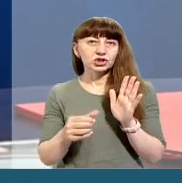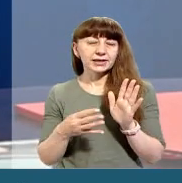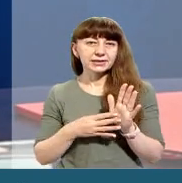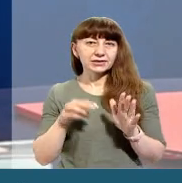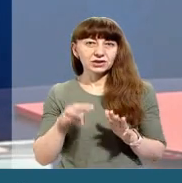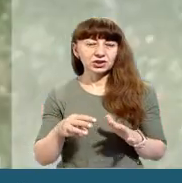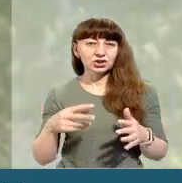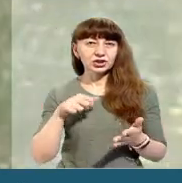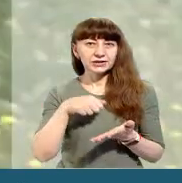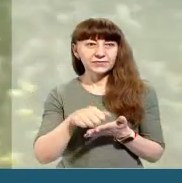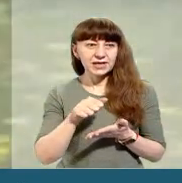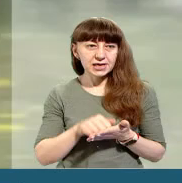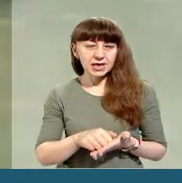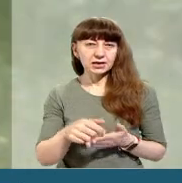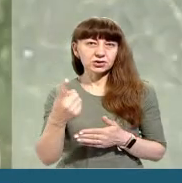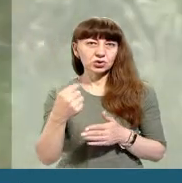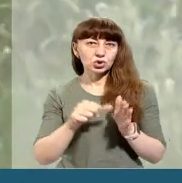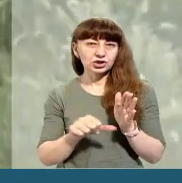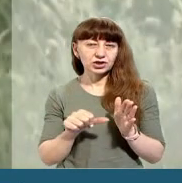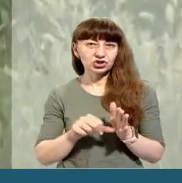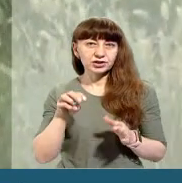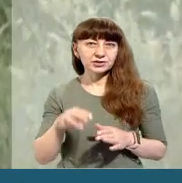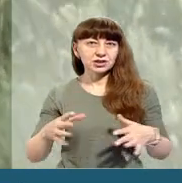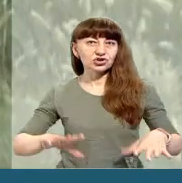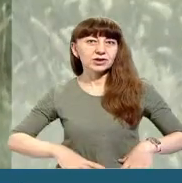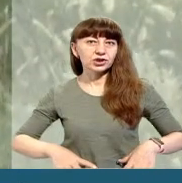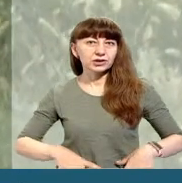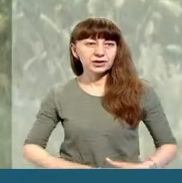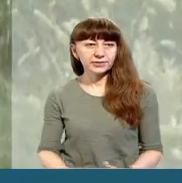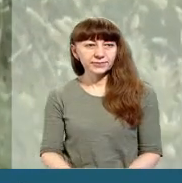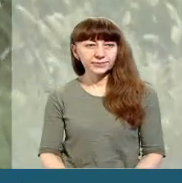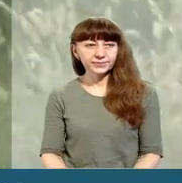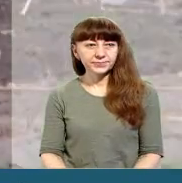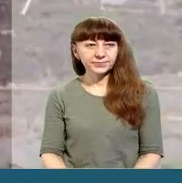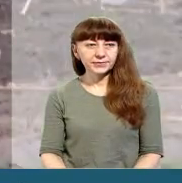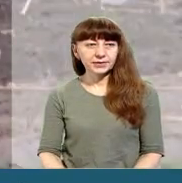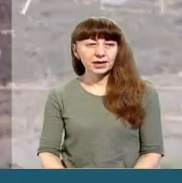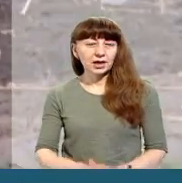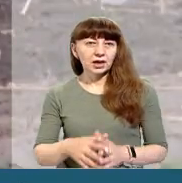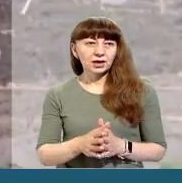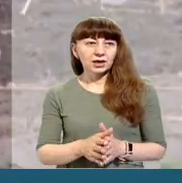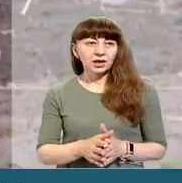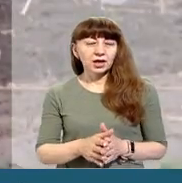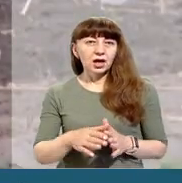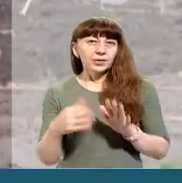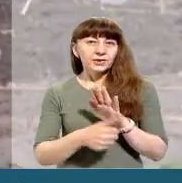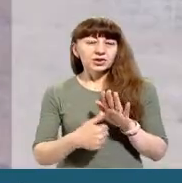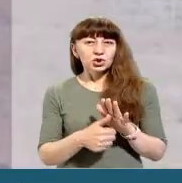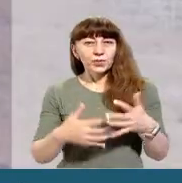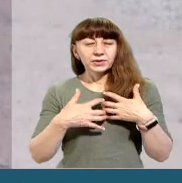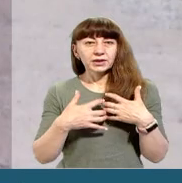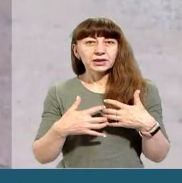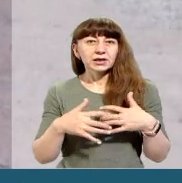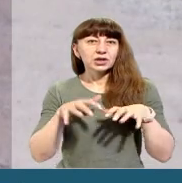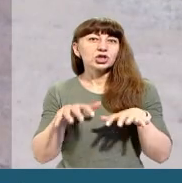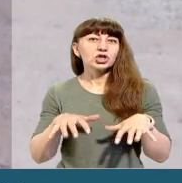бар. Қаңғыбас ит-мысықтар мәселесі де өзекті. Бүгінде Қостанай облысында жануарларға арналған 5 панажай бар. Қазір